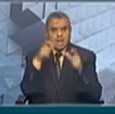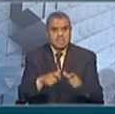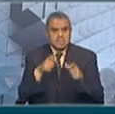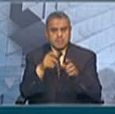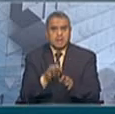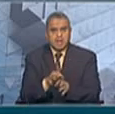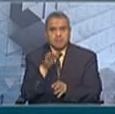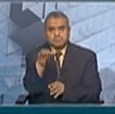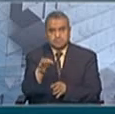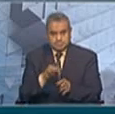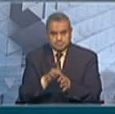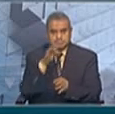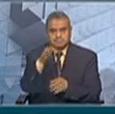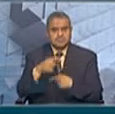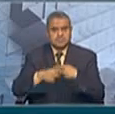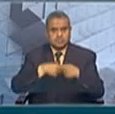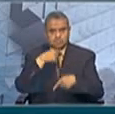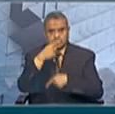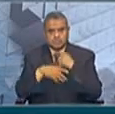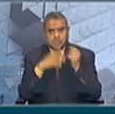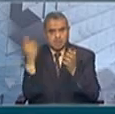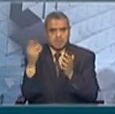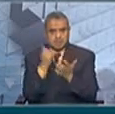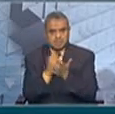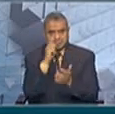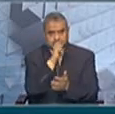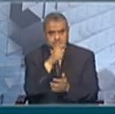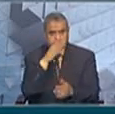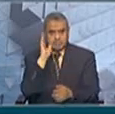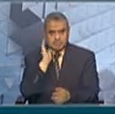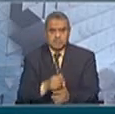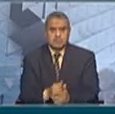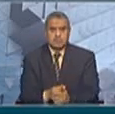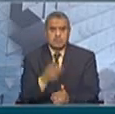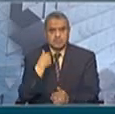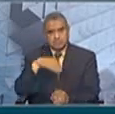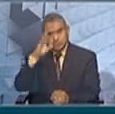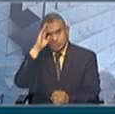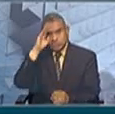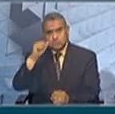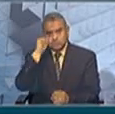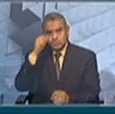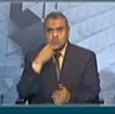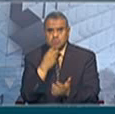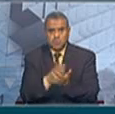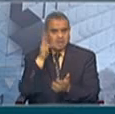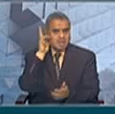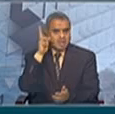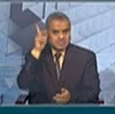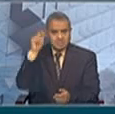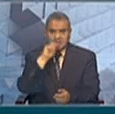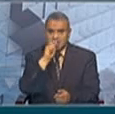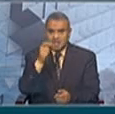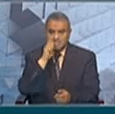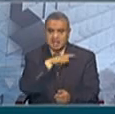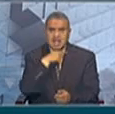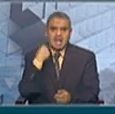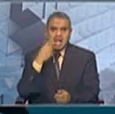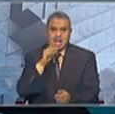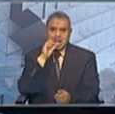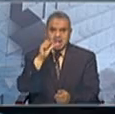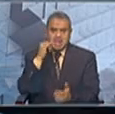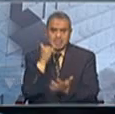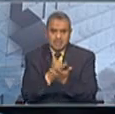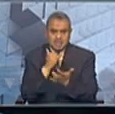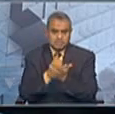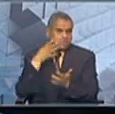ما تحدثت عنه أستاذ خالد. بشكرك. نعم. شكرا جزيلا. نعم. أستاذ خالد محمود الكاتب الصحفي